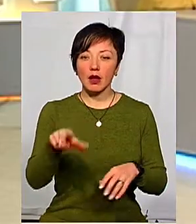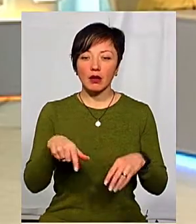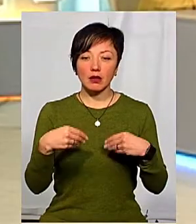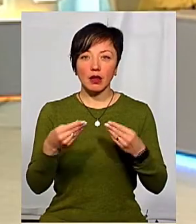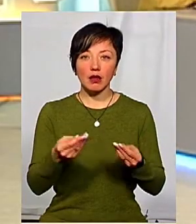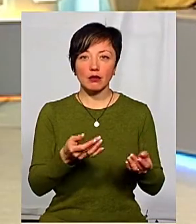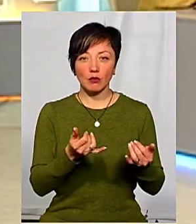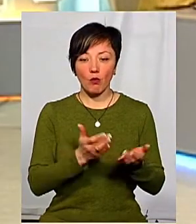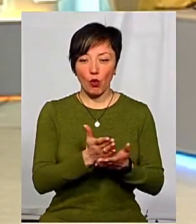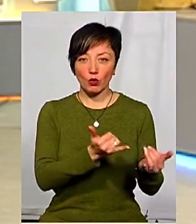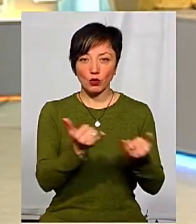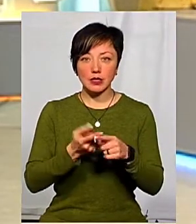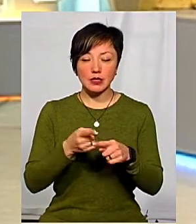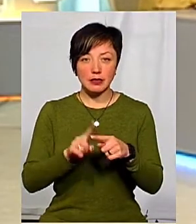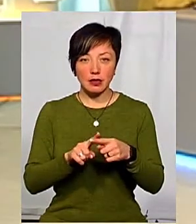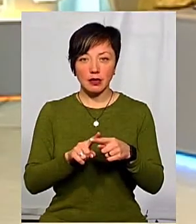наданні послуг саме цієї